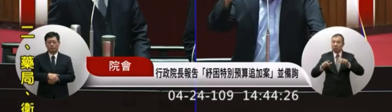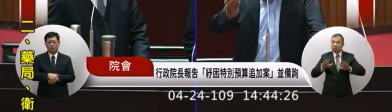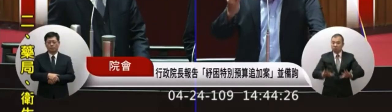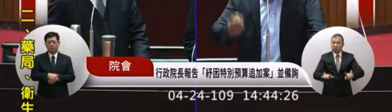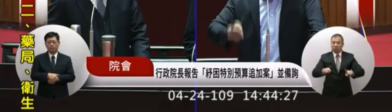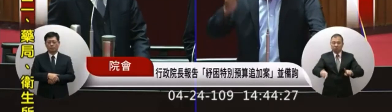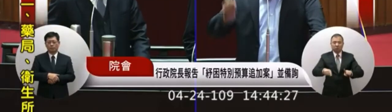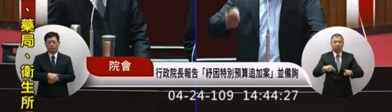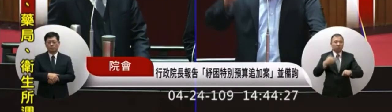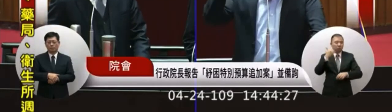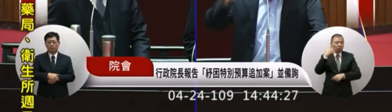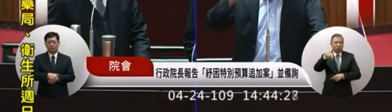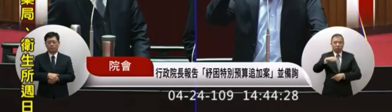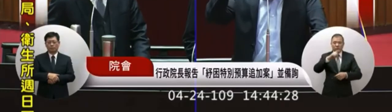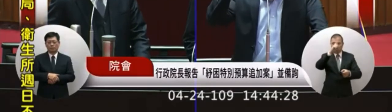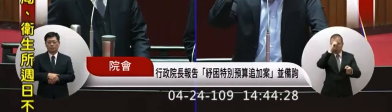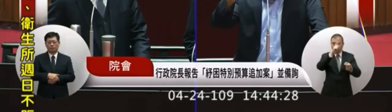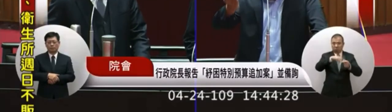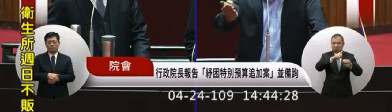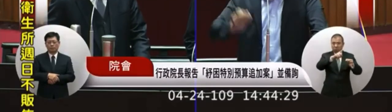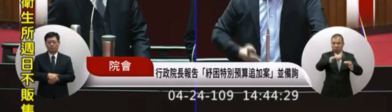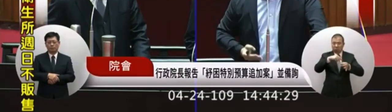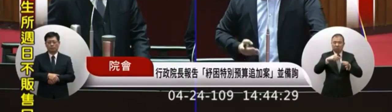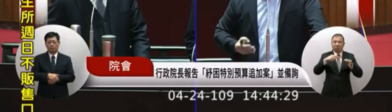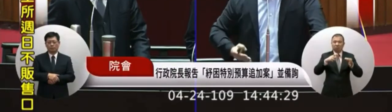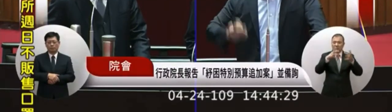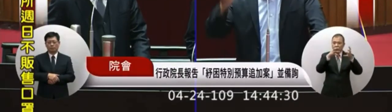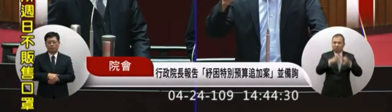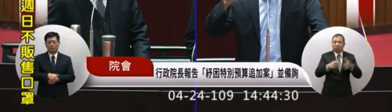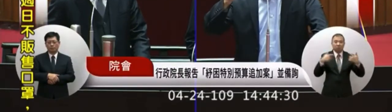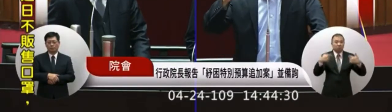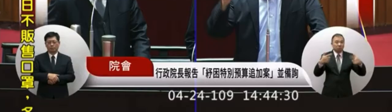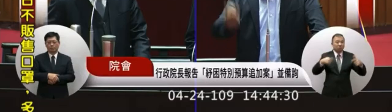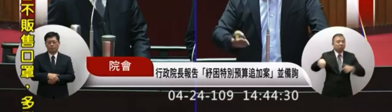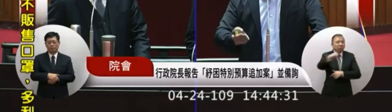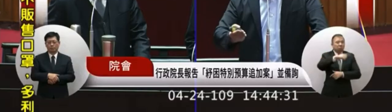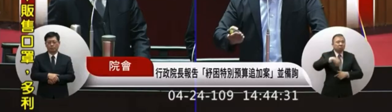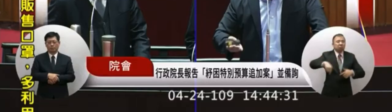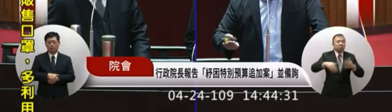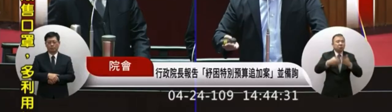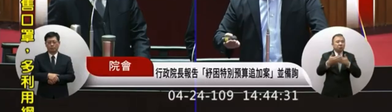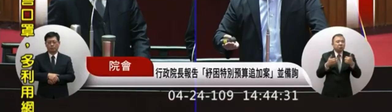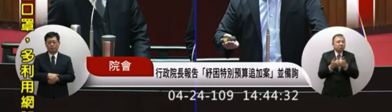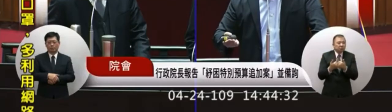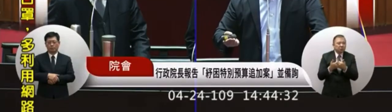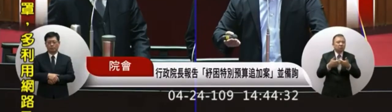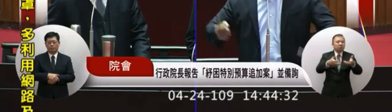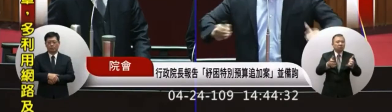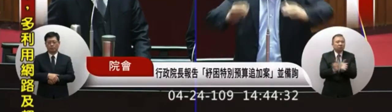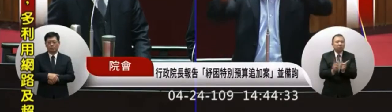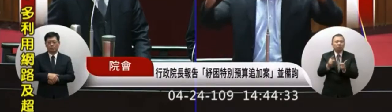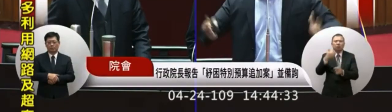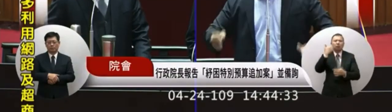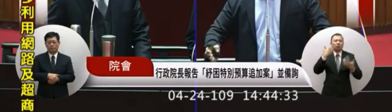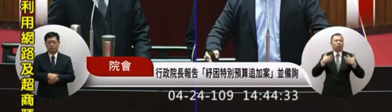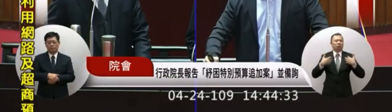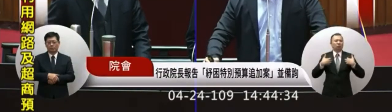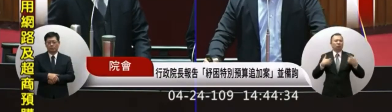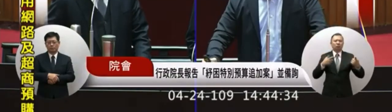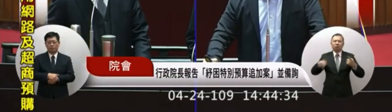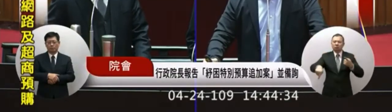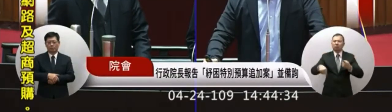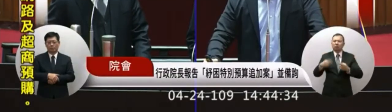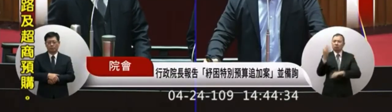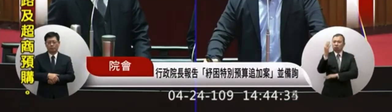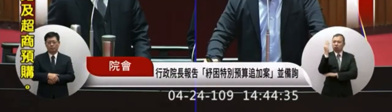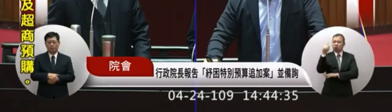这非营利组织的需求的这个盘点呐、啊、哈，啊到底是什么人来组织？应该是从部会来，应该有